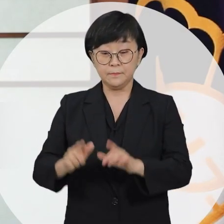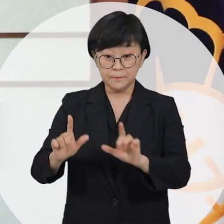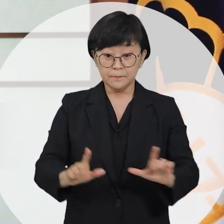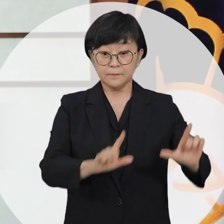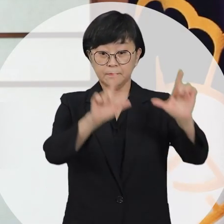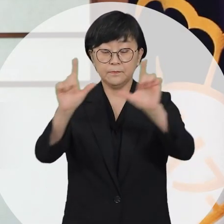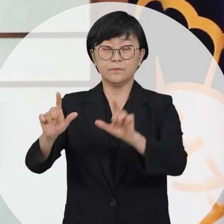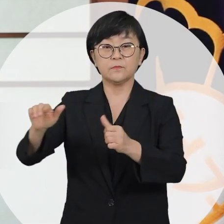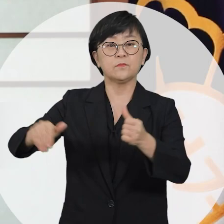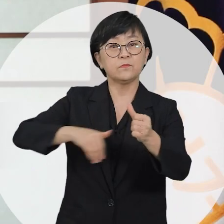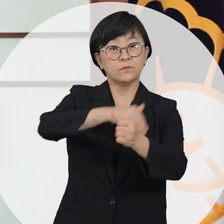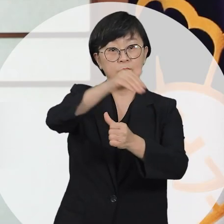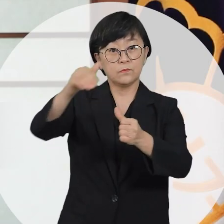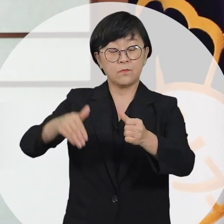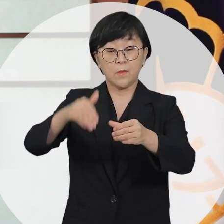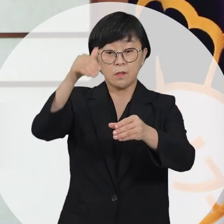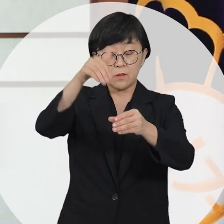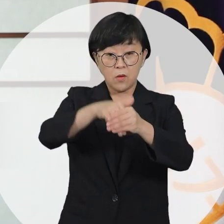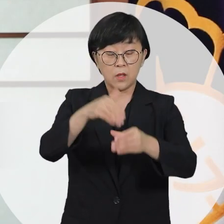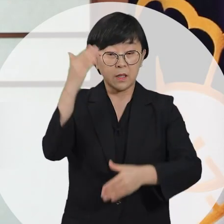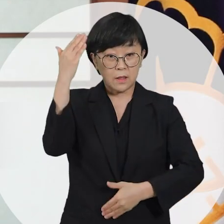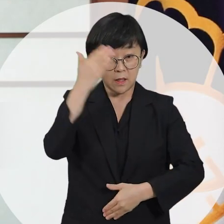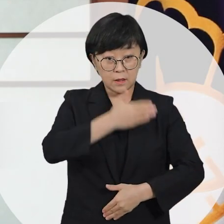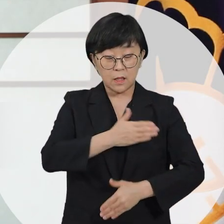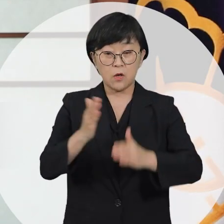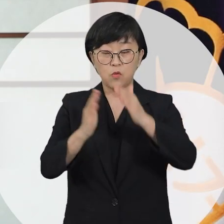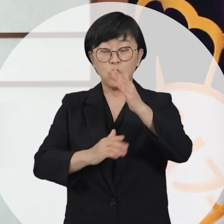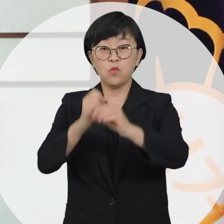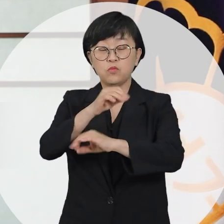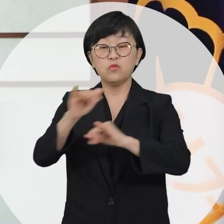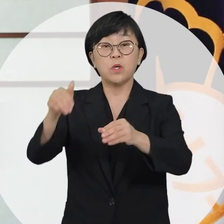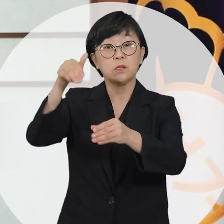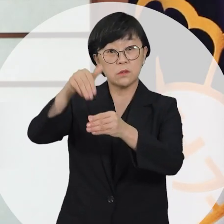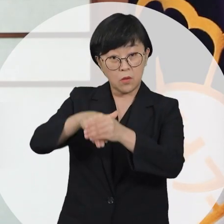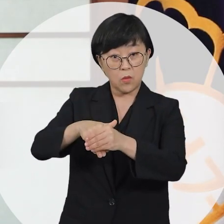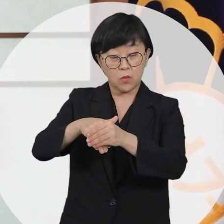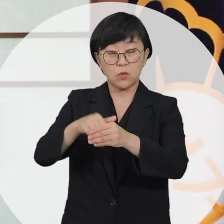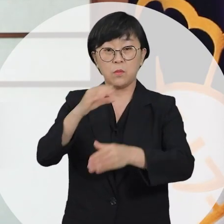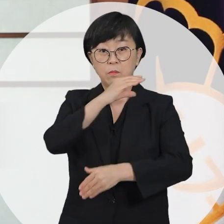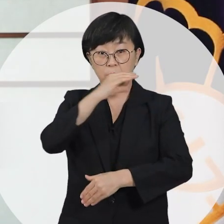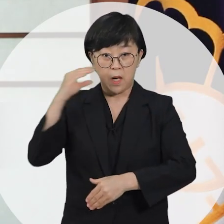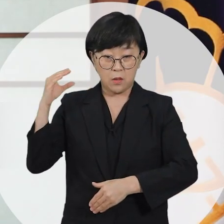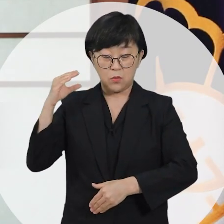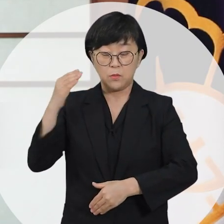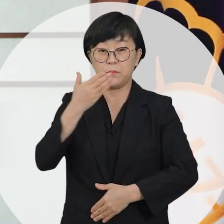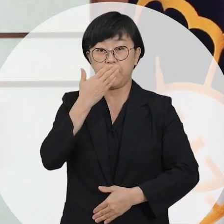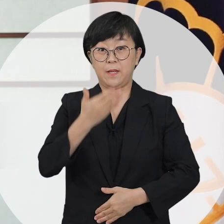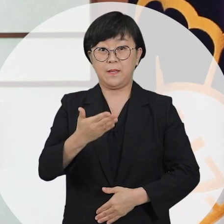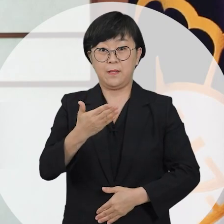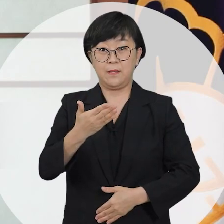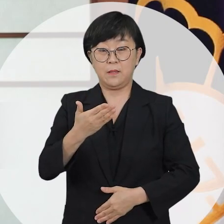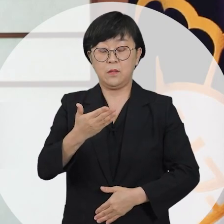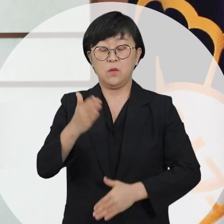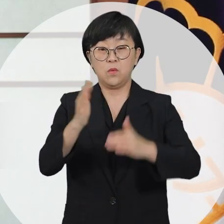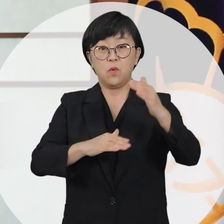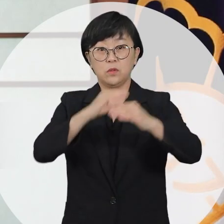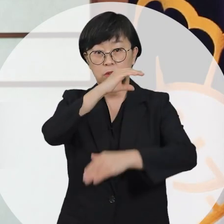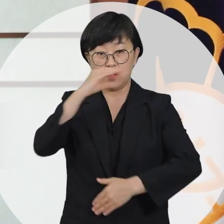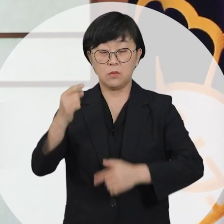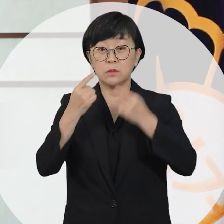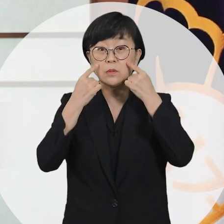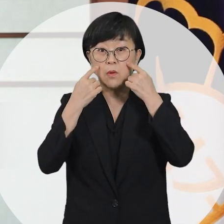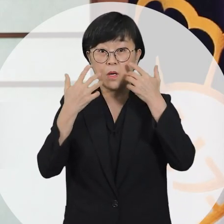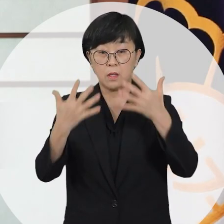생활 주변의 선거가 깨끗해져야 공직선거도 바로 설 수 있다는 자세로 공정하고